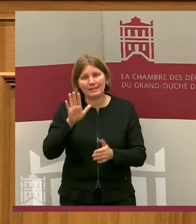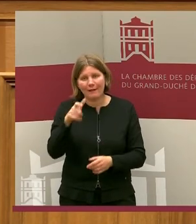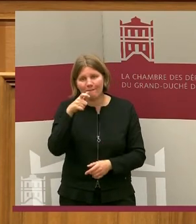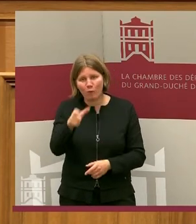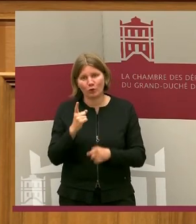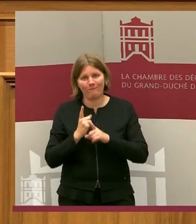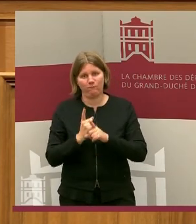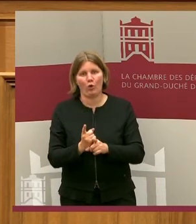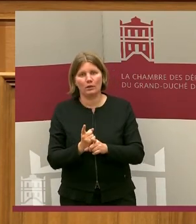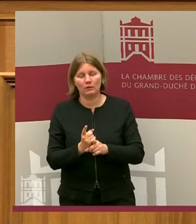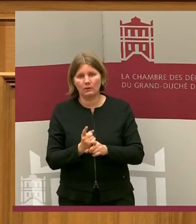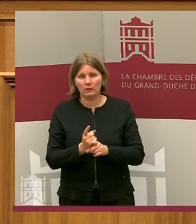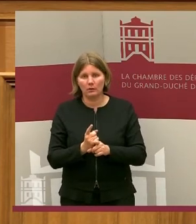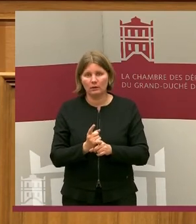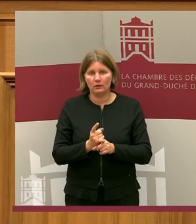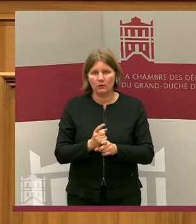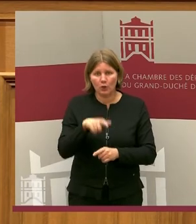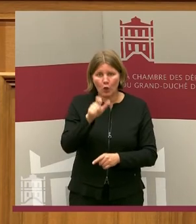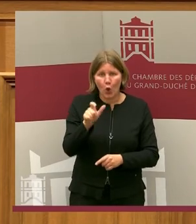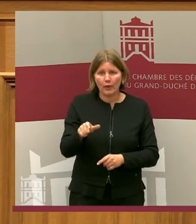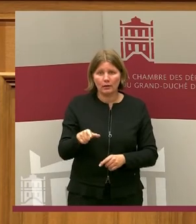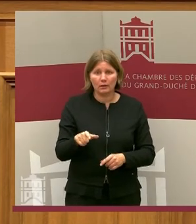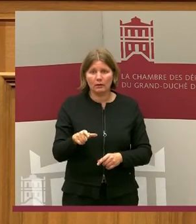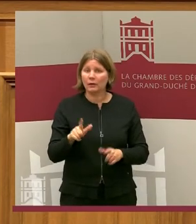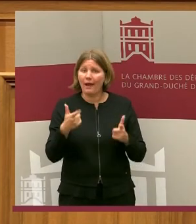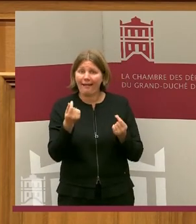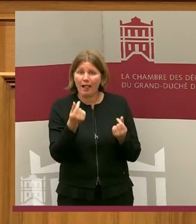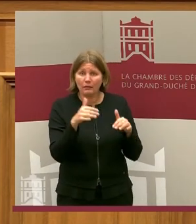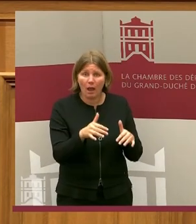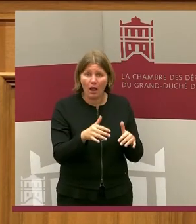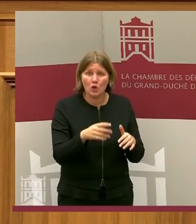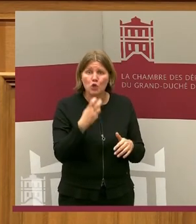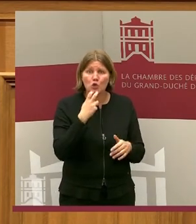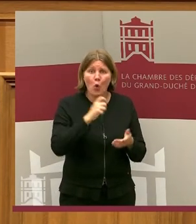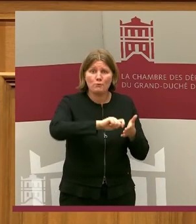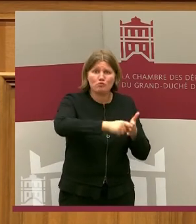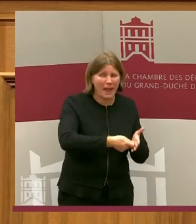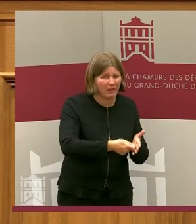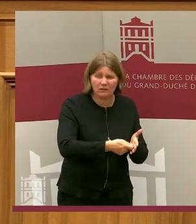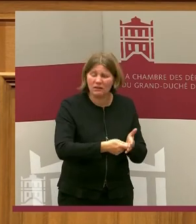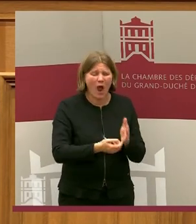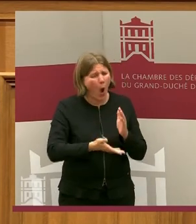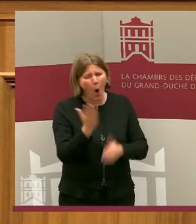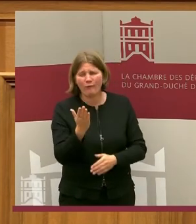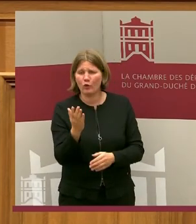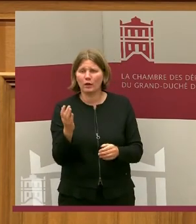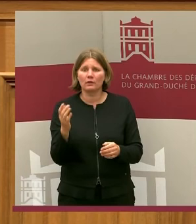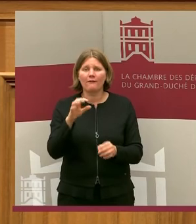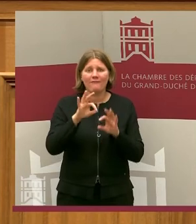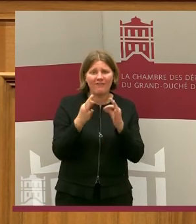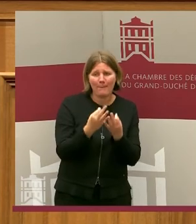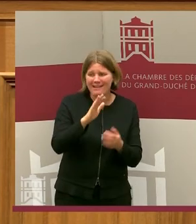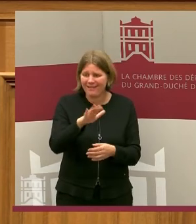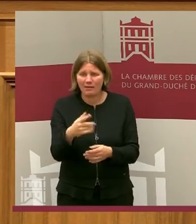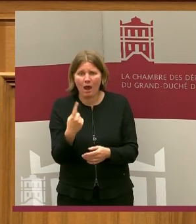Halt ob die Leute ohne Geld den Strom zu sperren. Halt ob die Leute Familien kann am Kahlen sitzen zu lassen. Halt, er